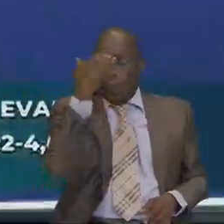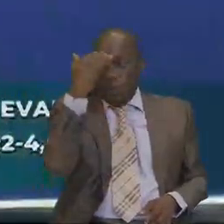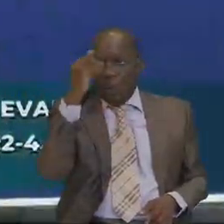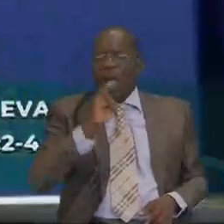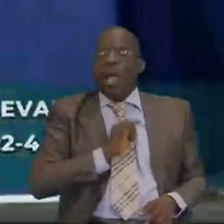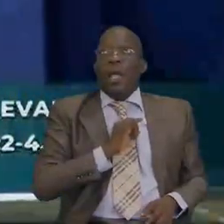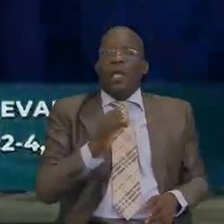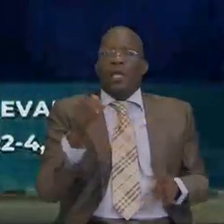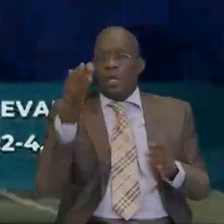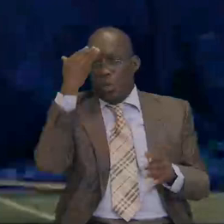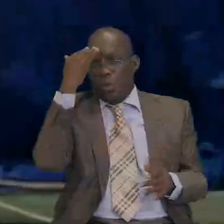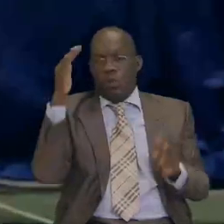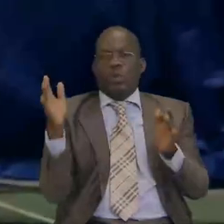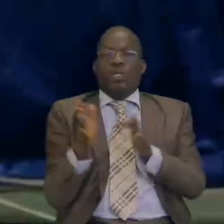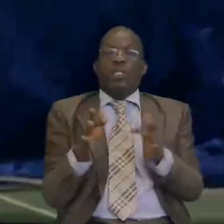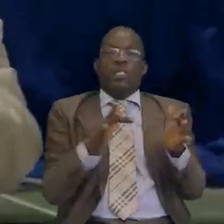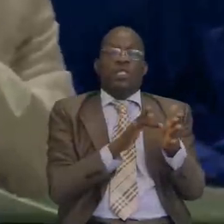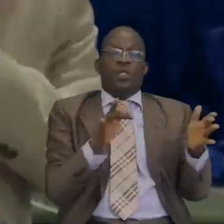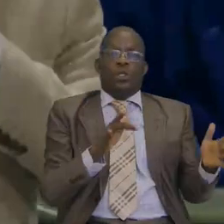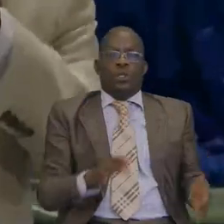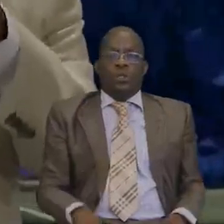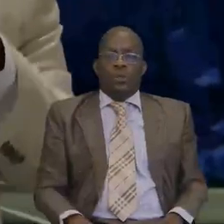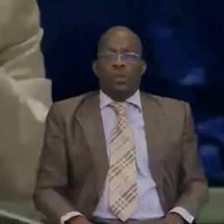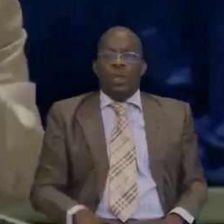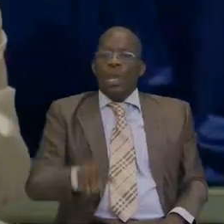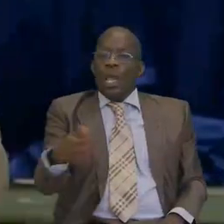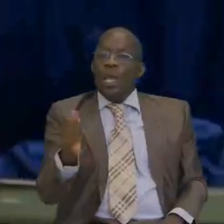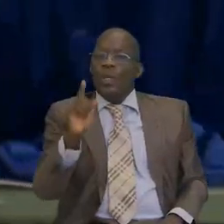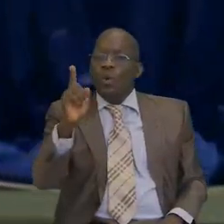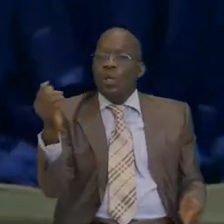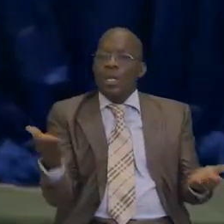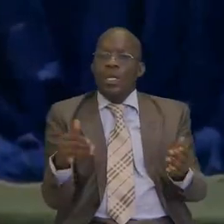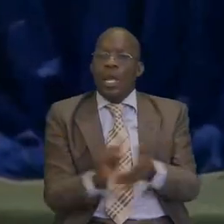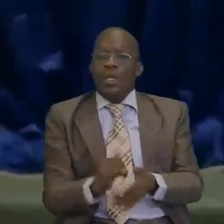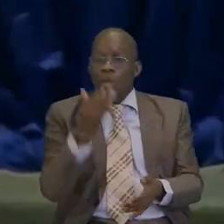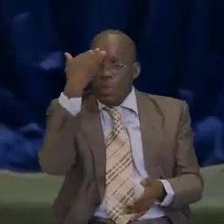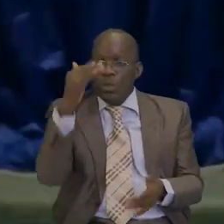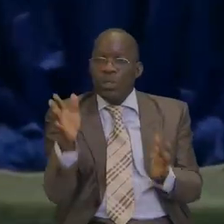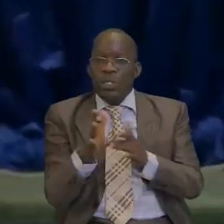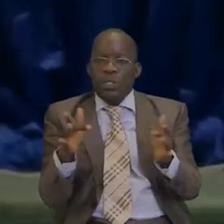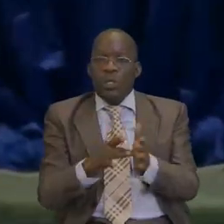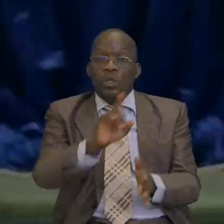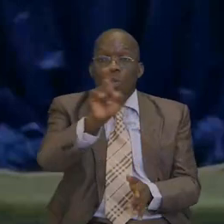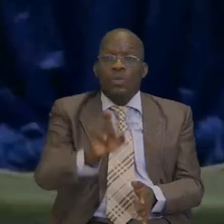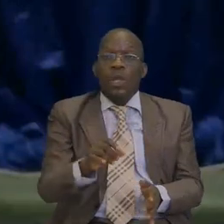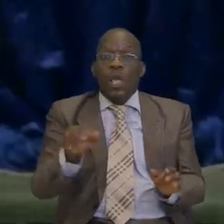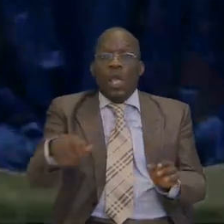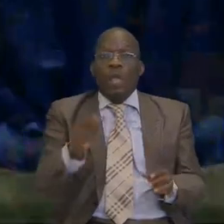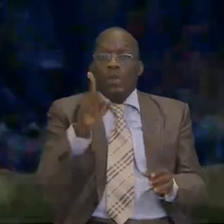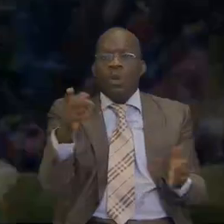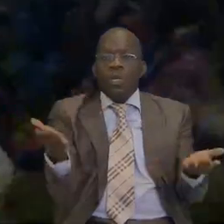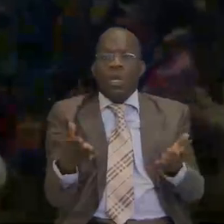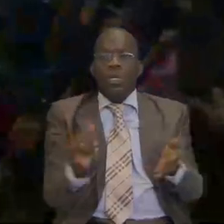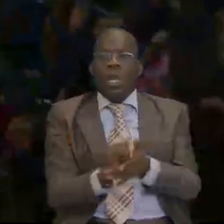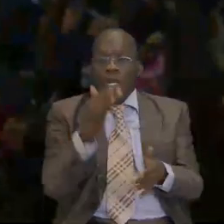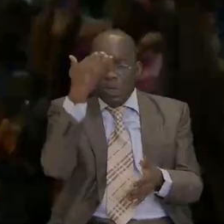je connais Jésus. Est-ce que quelqu'un ici connaît Jésus? Est-ce qu'il y a quelqu'un ici qui